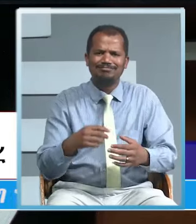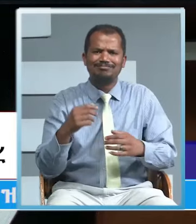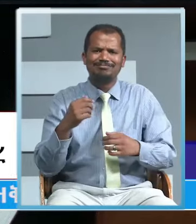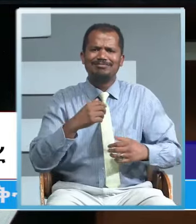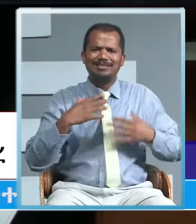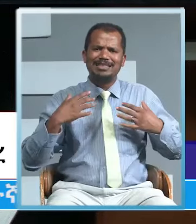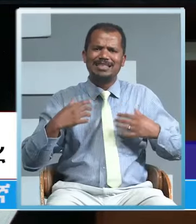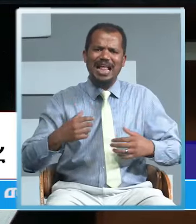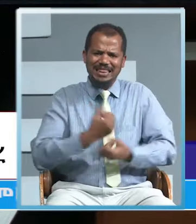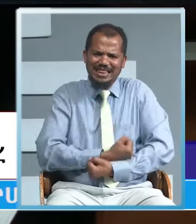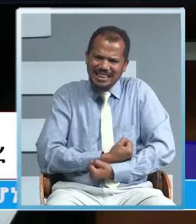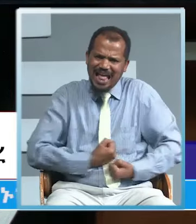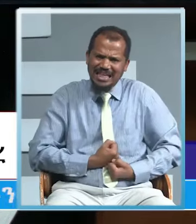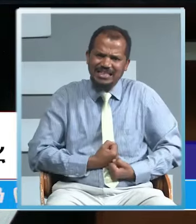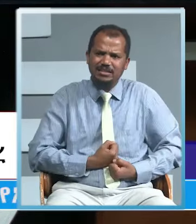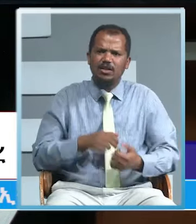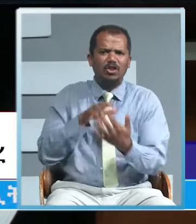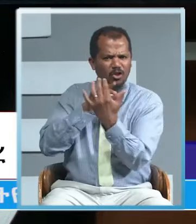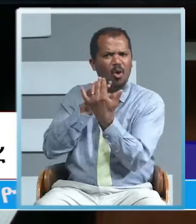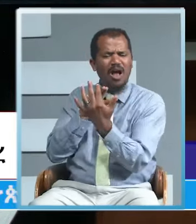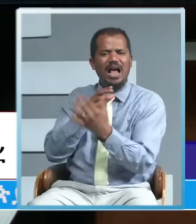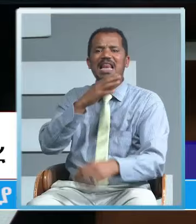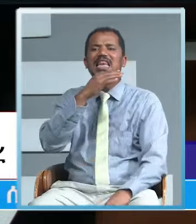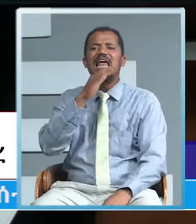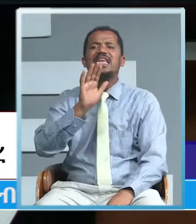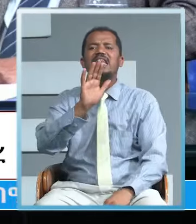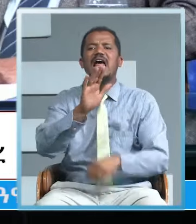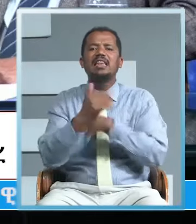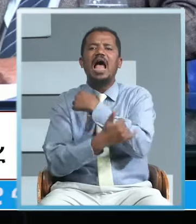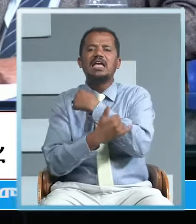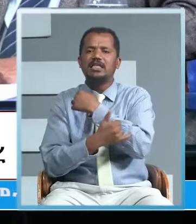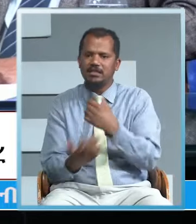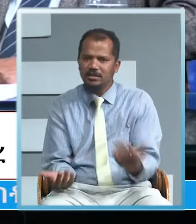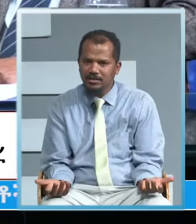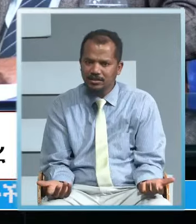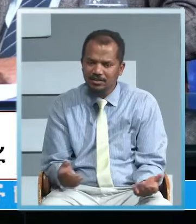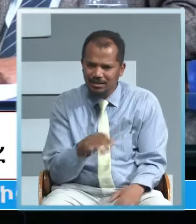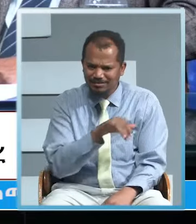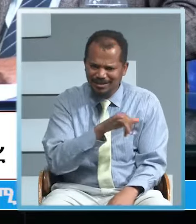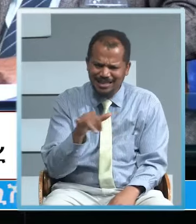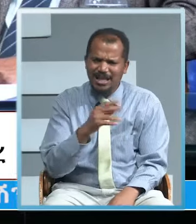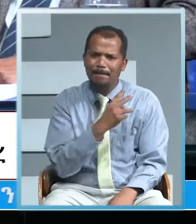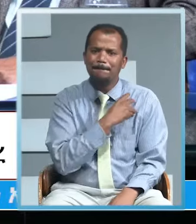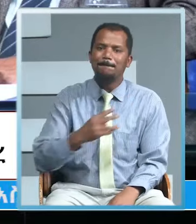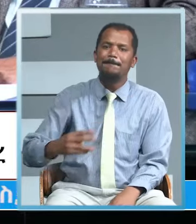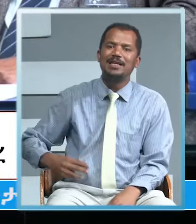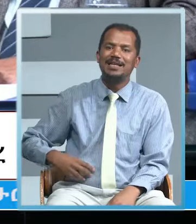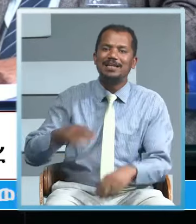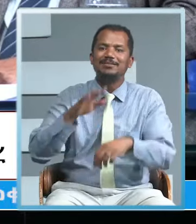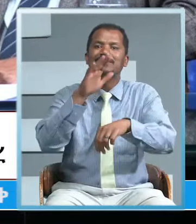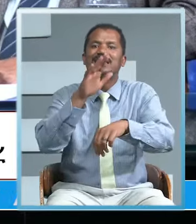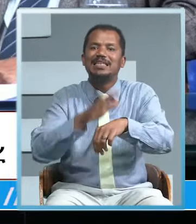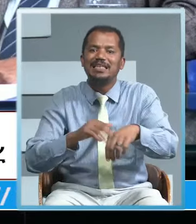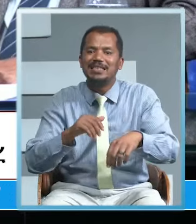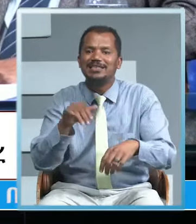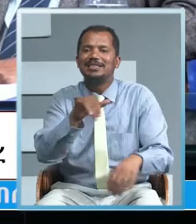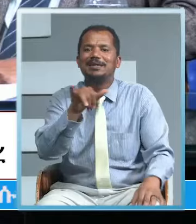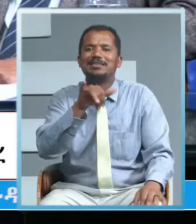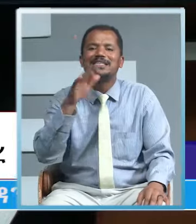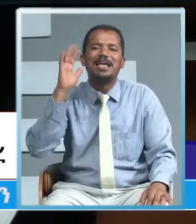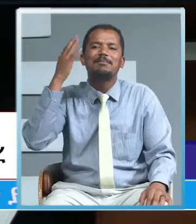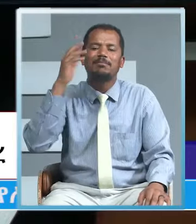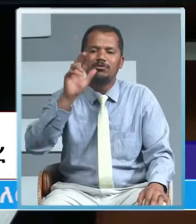ታጠቅ ተዋጋ ለእናት ሀገሪ በተመሳሳይ ያጽይ ምንልክ ዘመነ መንግስት ጥሪ